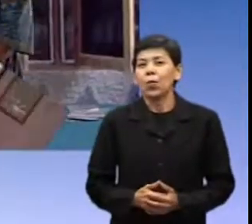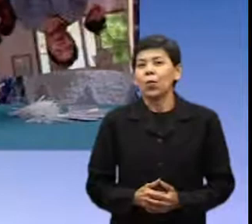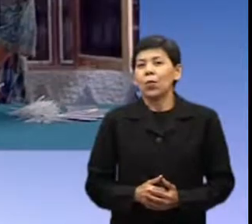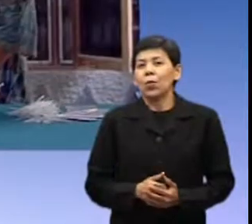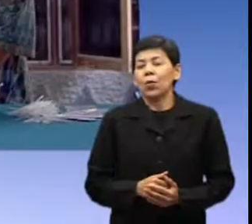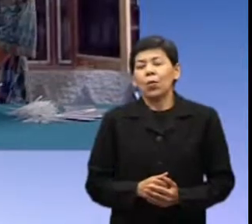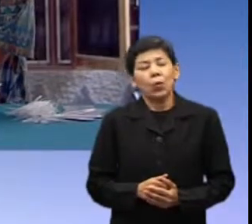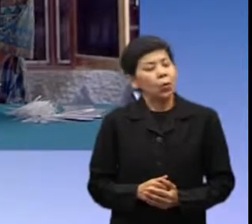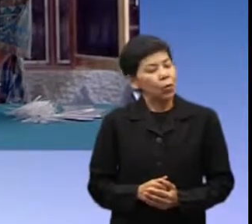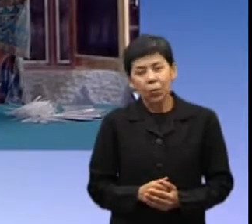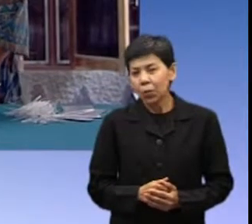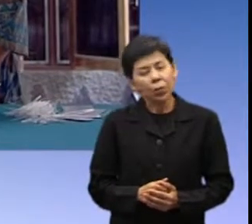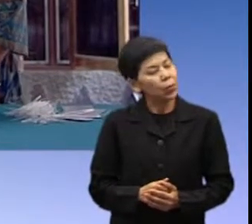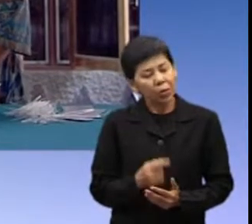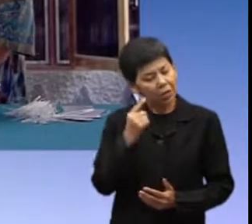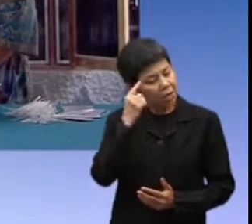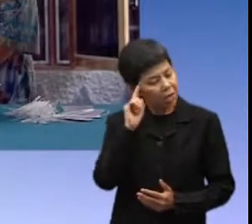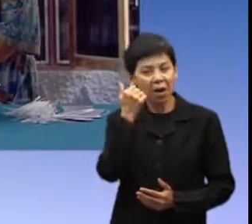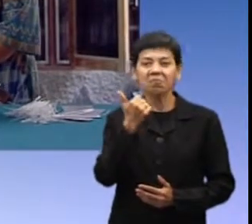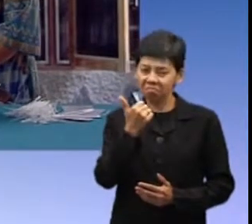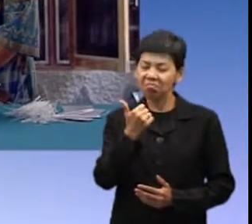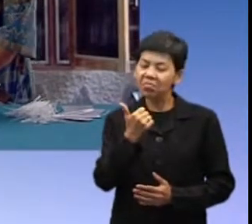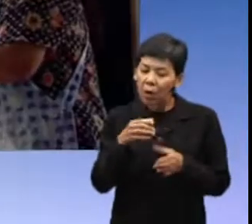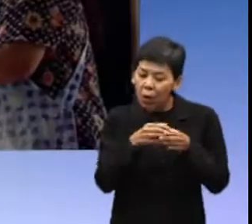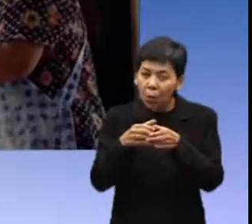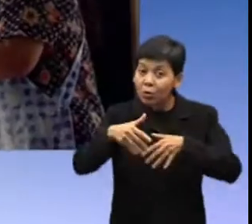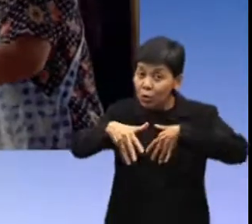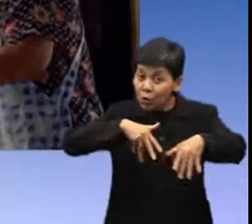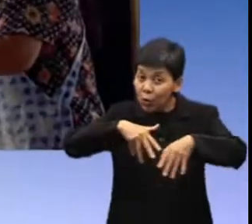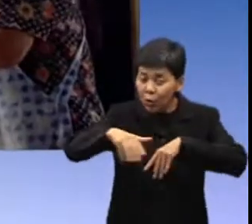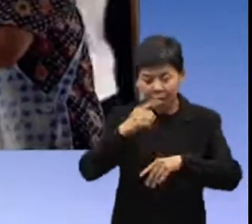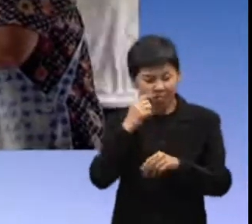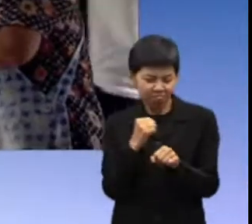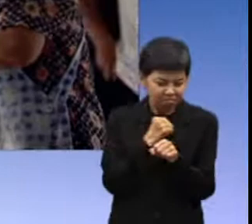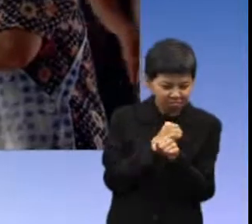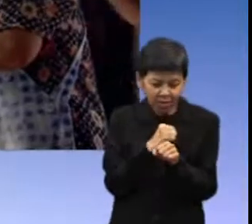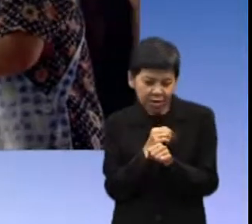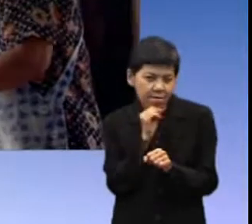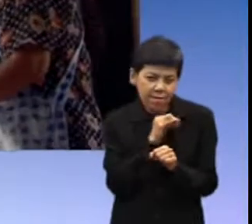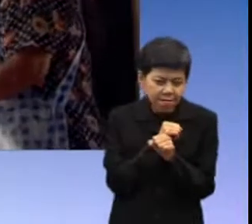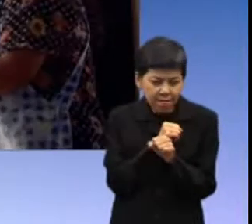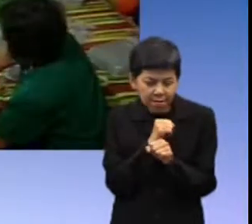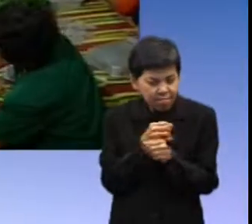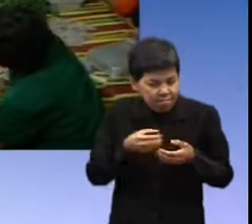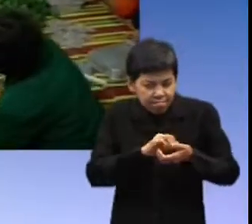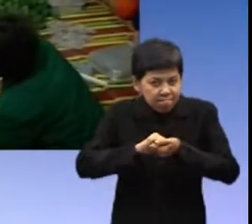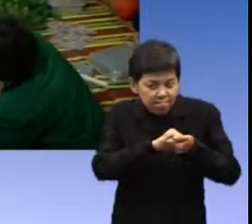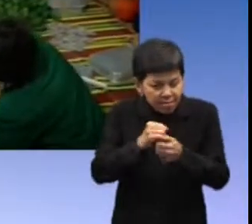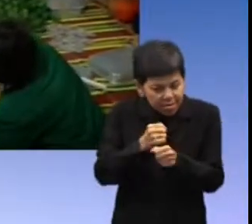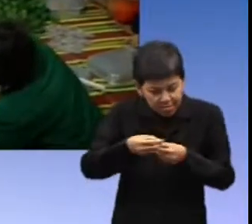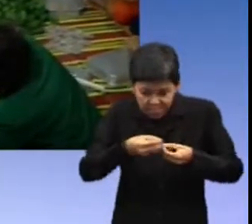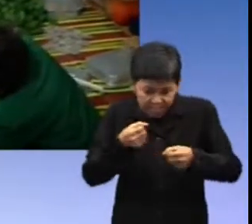5-6 หมื่นบาท นี่แหละครับตัวอย่างของคนที่มีความคิดสร้างสรรค์กับกลุ่มชุมชนที่มีความขยันขันแข็งพอร่วม